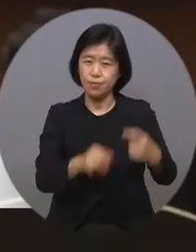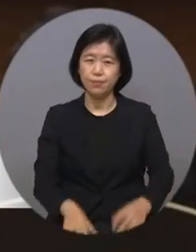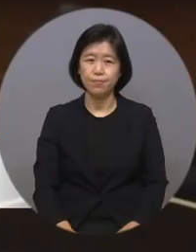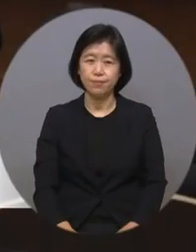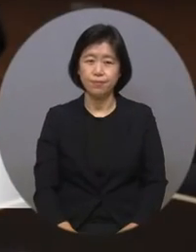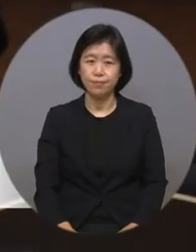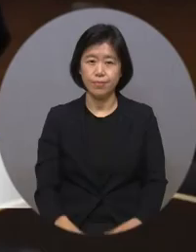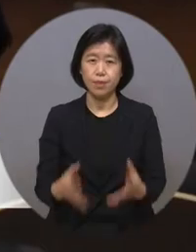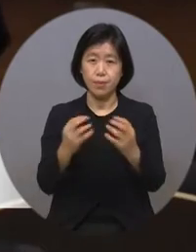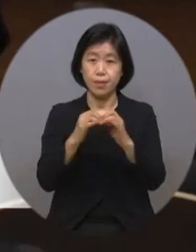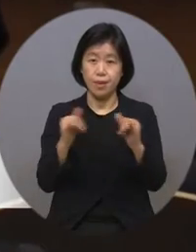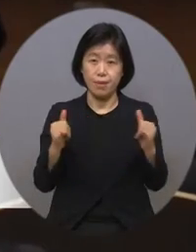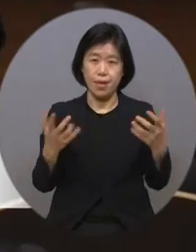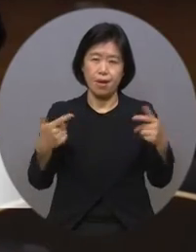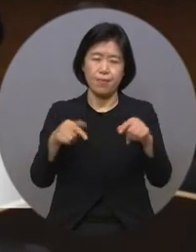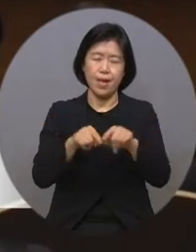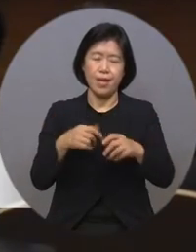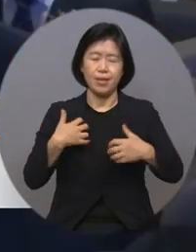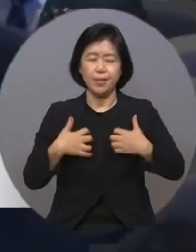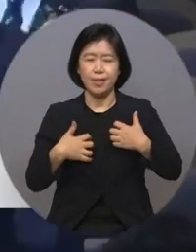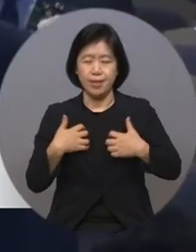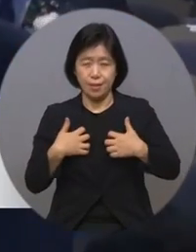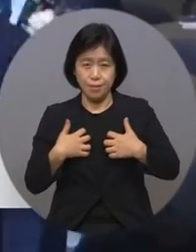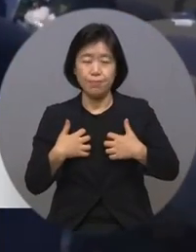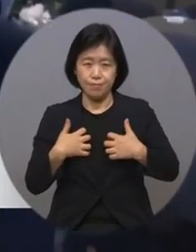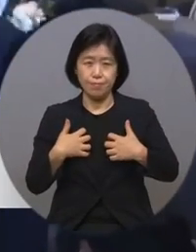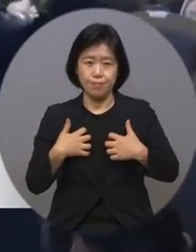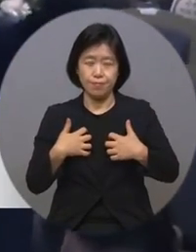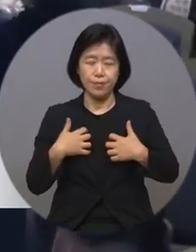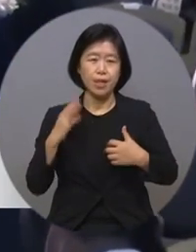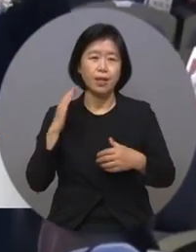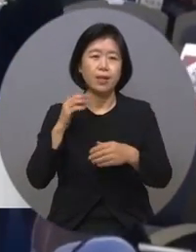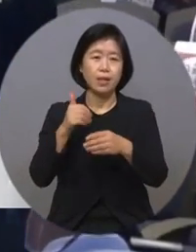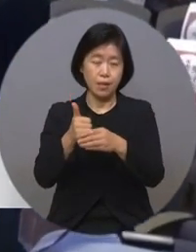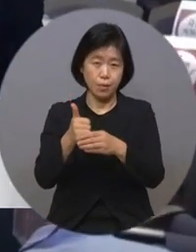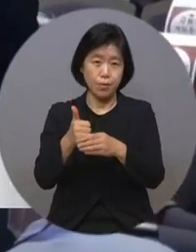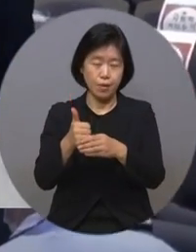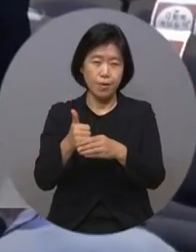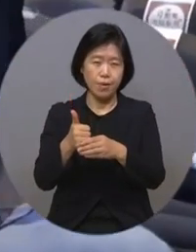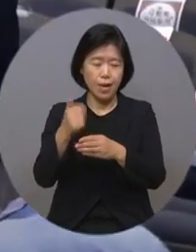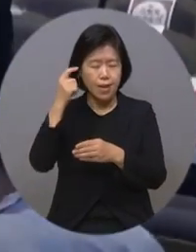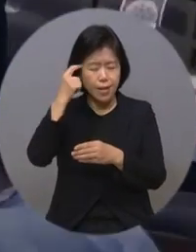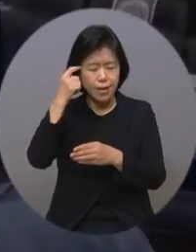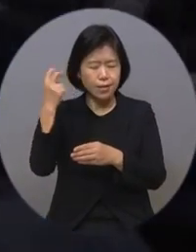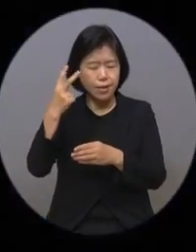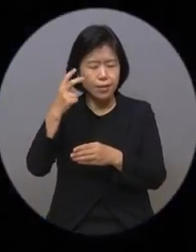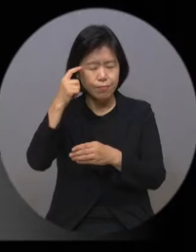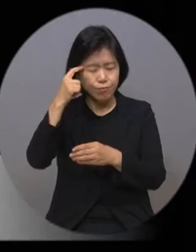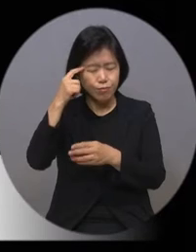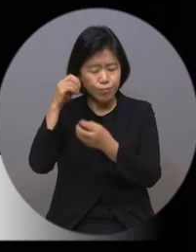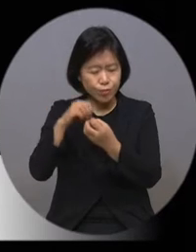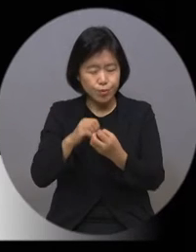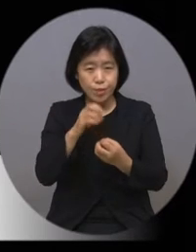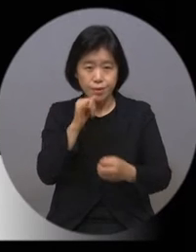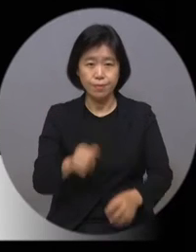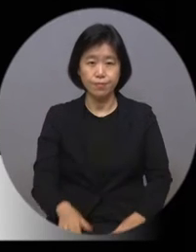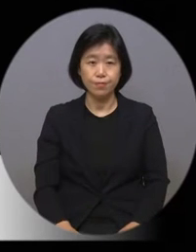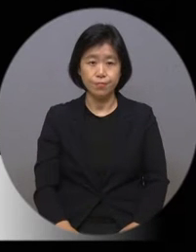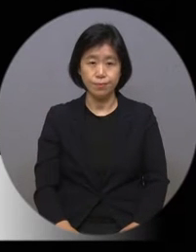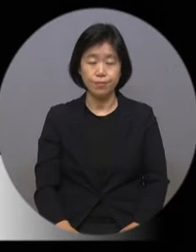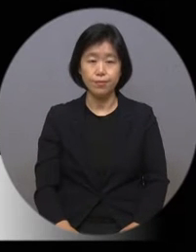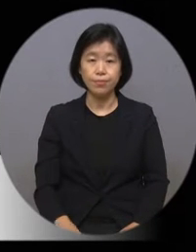이들이 함께 기뻐하며 가신이가 남긴 정신을 소리내어 되새겼습니다. 민주주의가